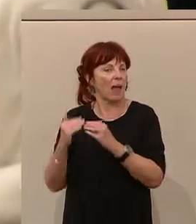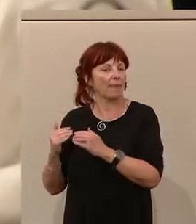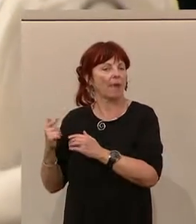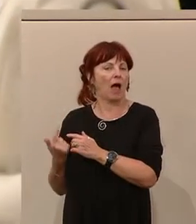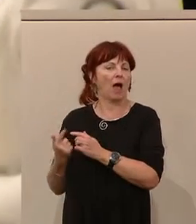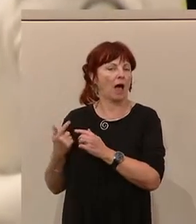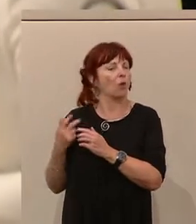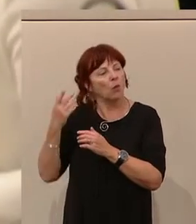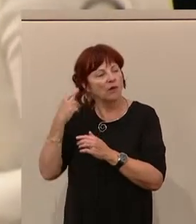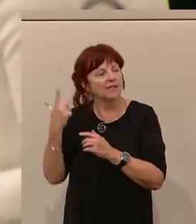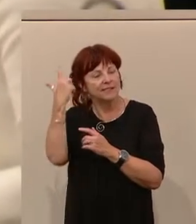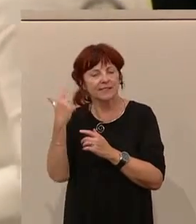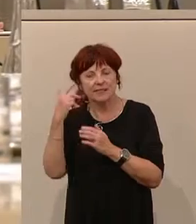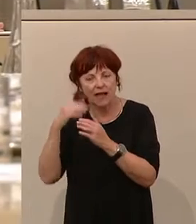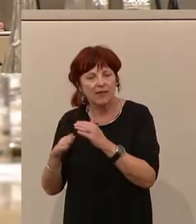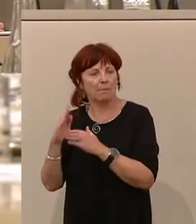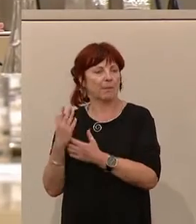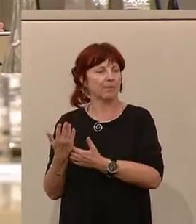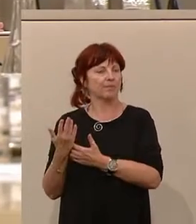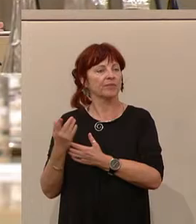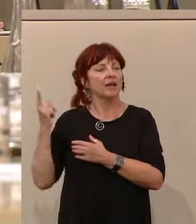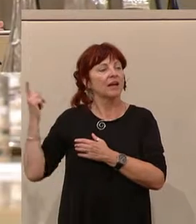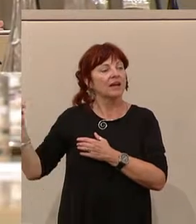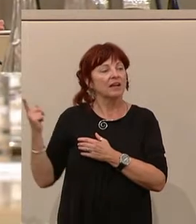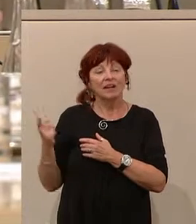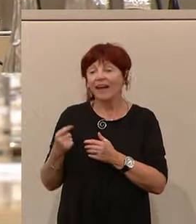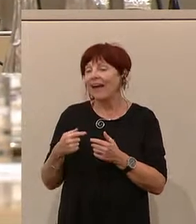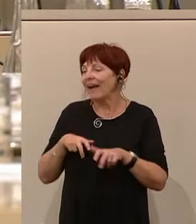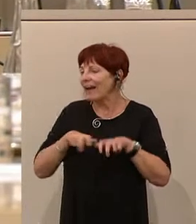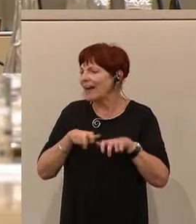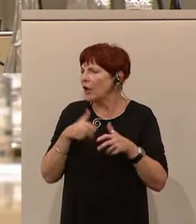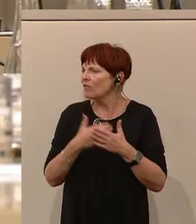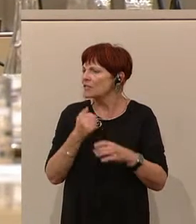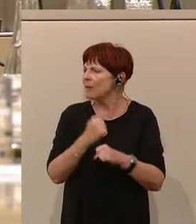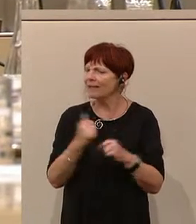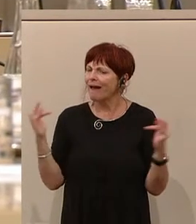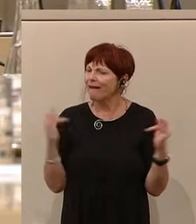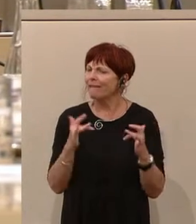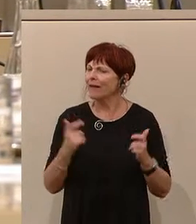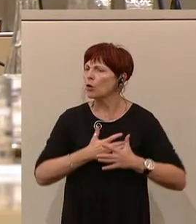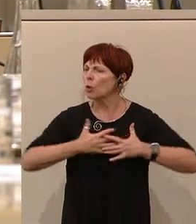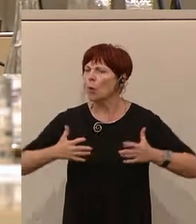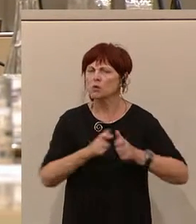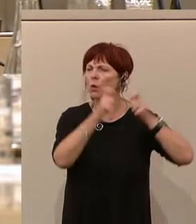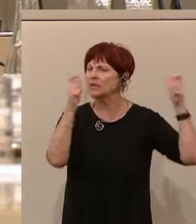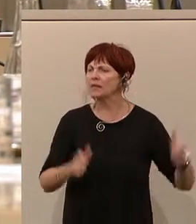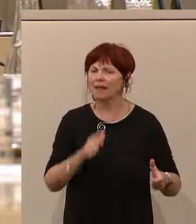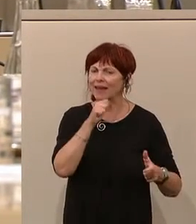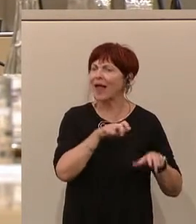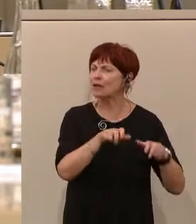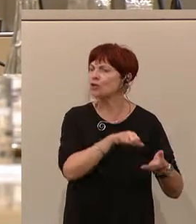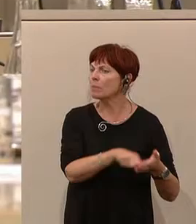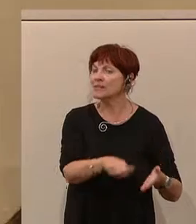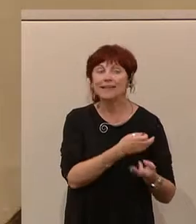Was macht die Regierung genau gegen diese Steuertrickserei, gegen all diese Großkonzerne, die hier keine Steuern abführen? Nichts.